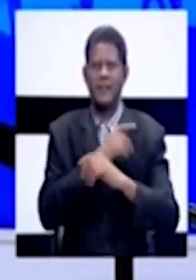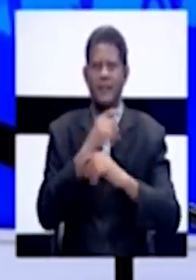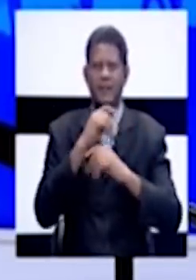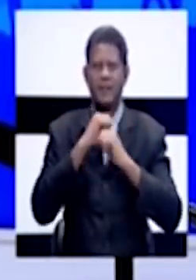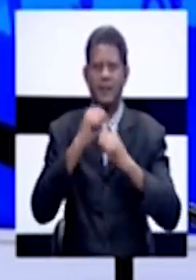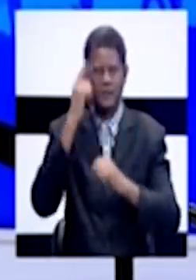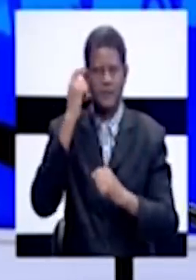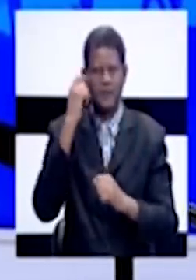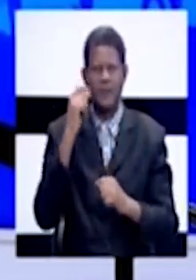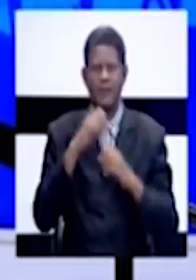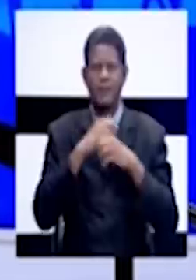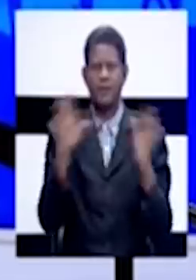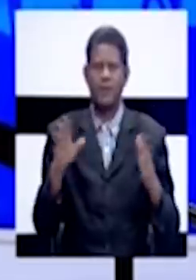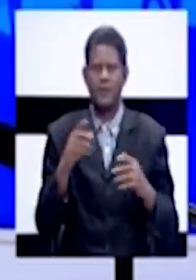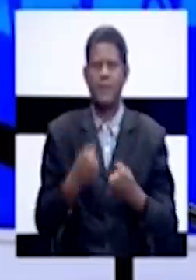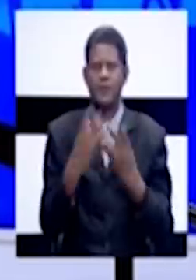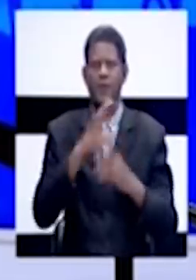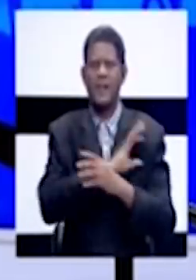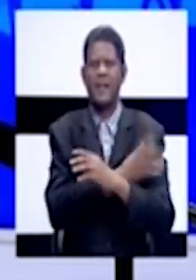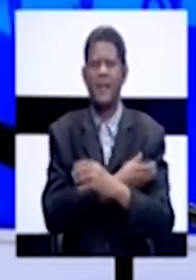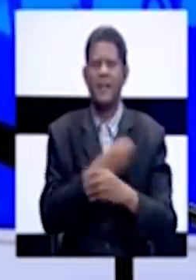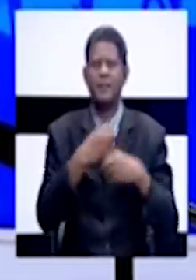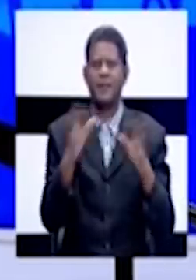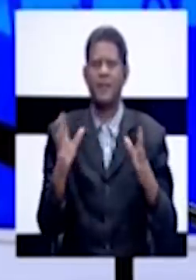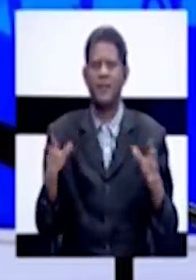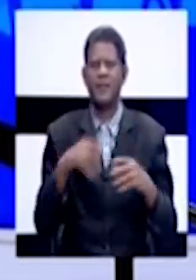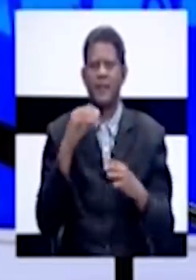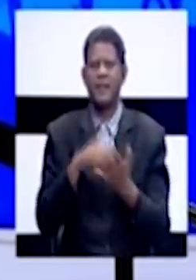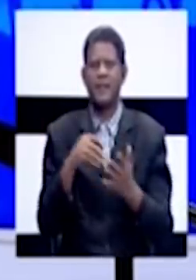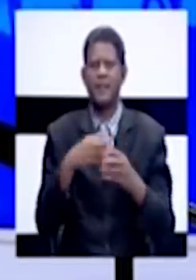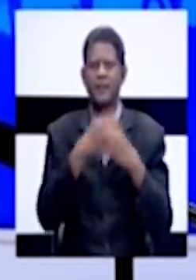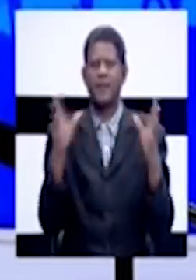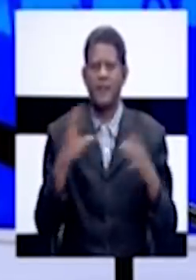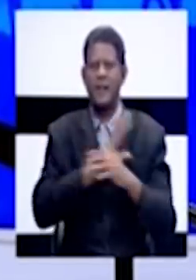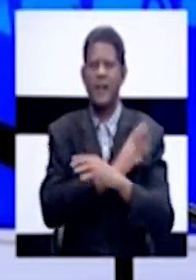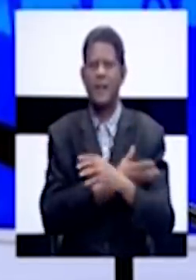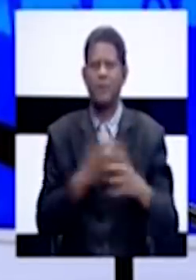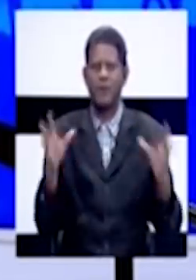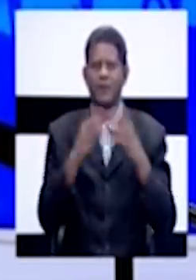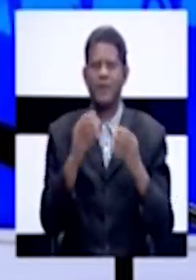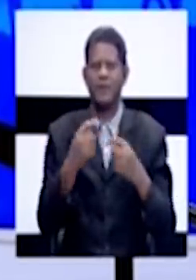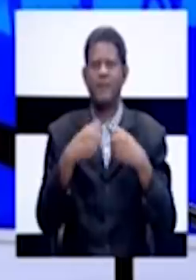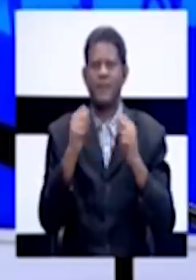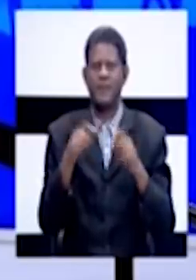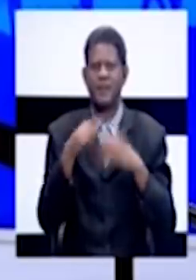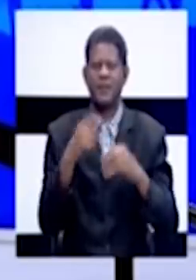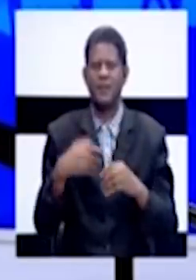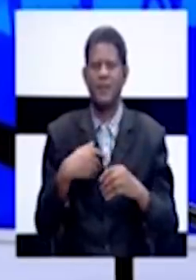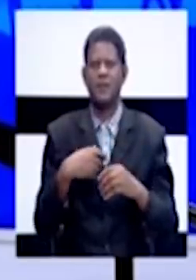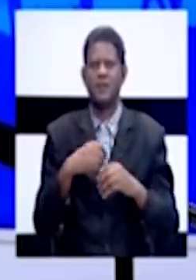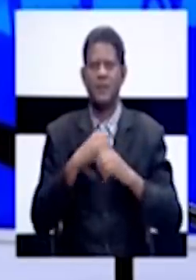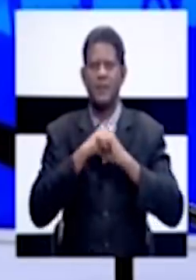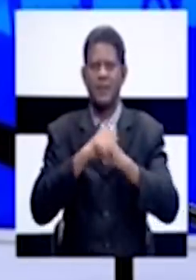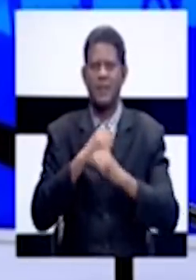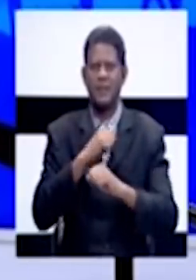فحفح انتبلو تزبز حيلو تبتاتينو نزتبتن حيل كبي سعر كمزلو وهابكال حيلتات مكلخال تقراي تقرالاي